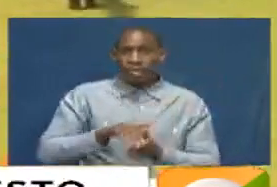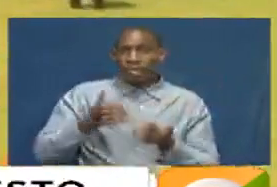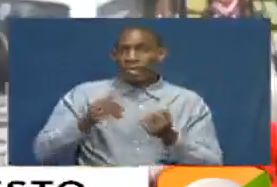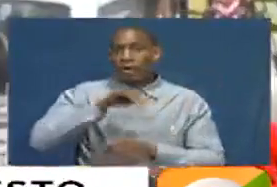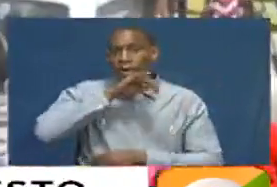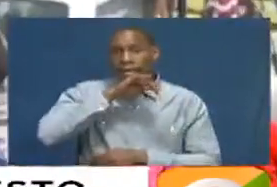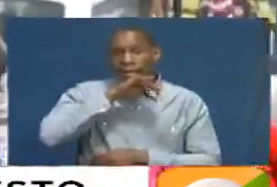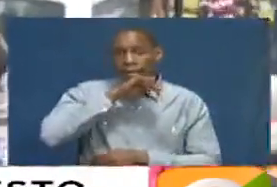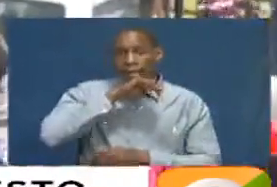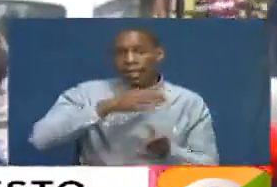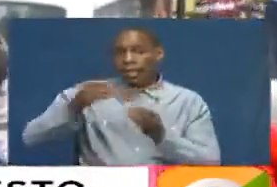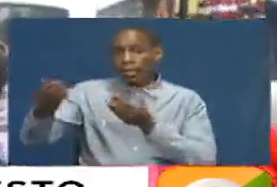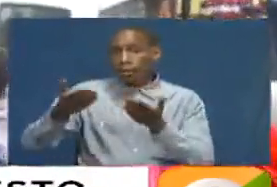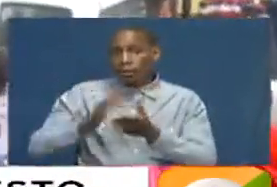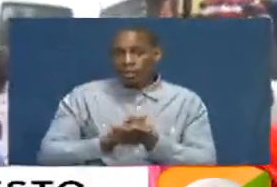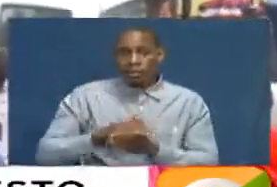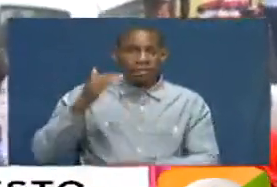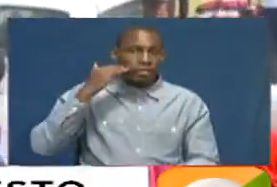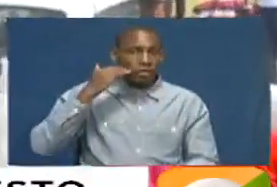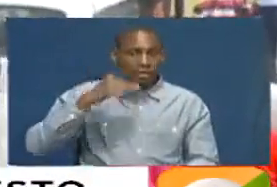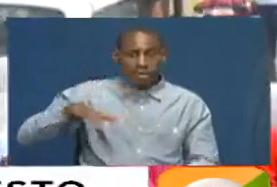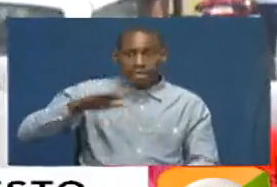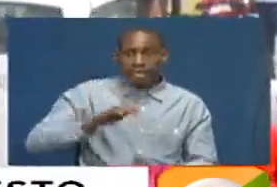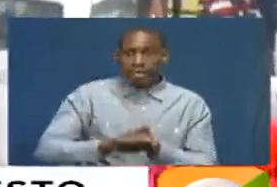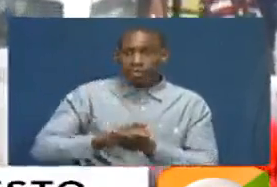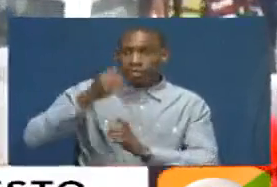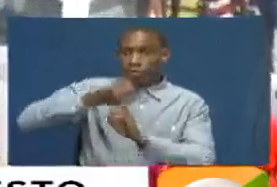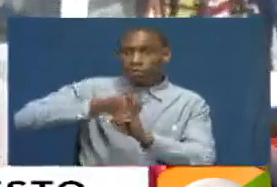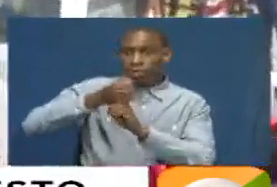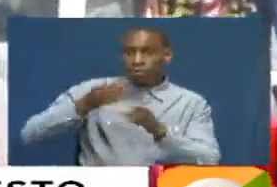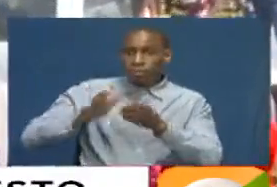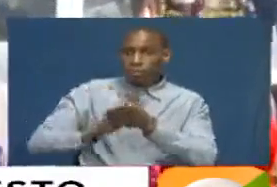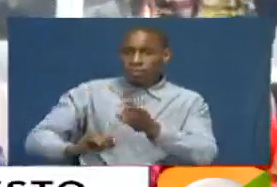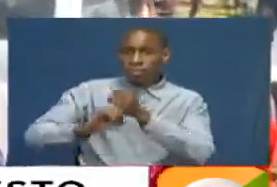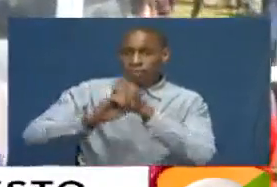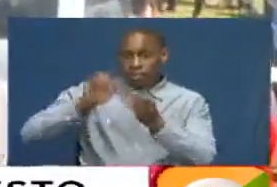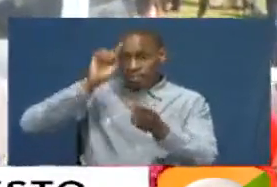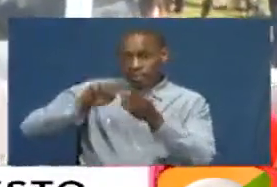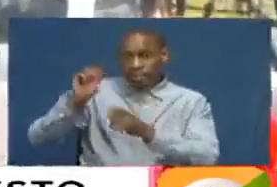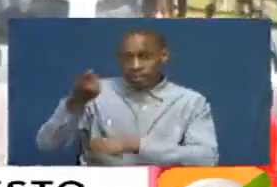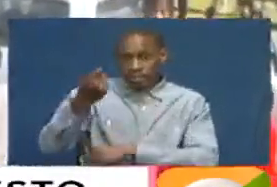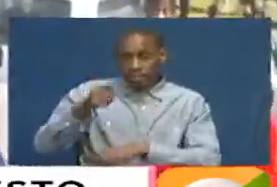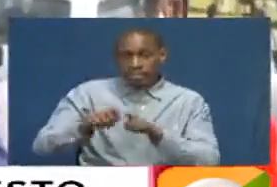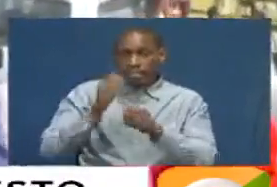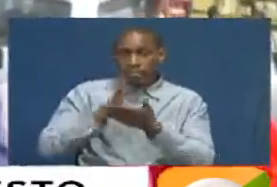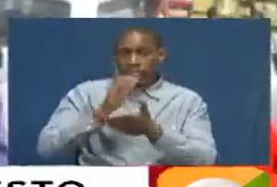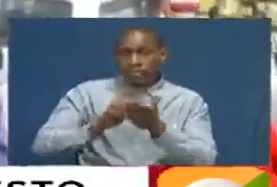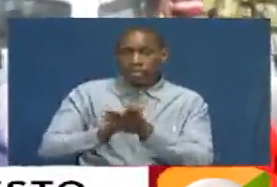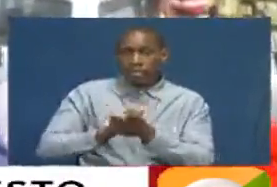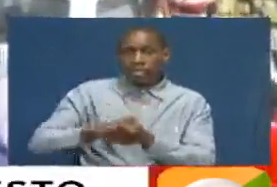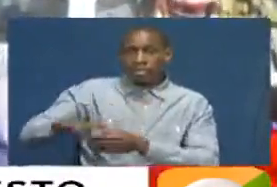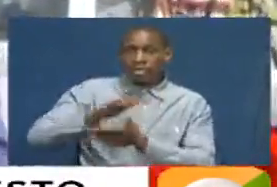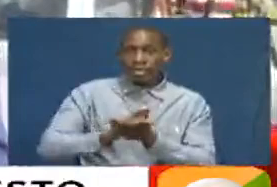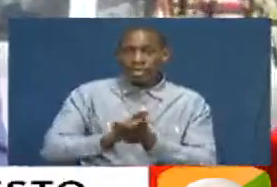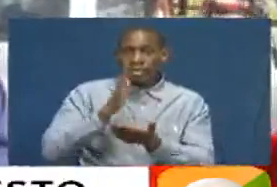Raila Odinga heads to his Siaya backyard to rally his troops behind his presidential bid and ensure the region registers